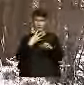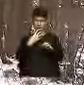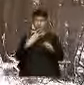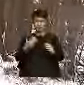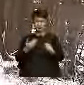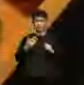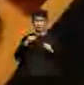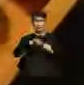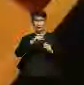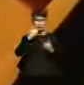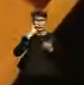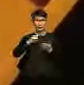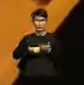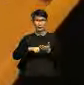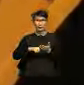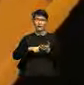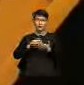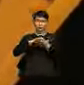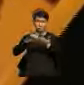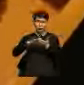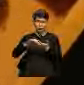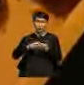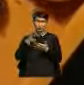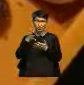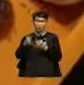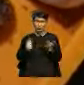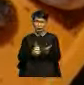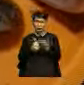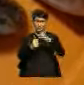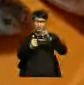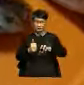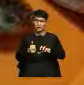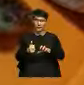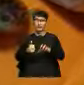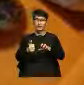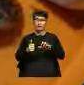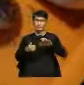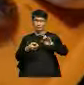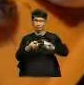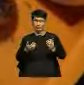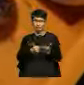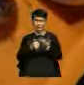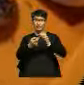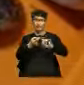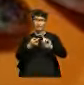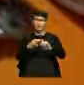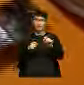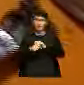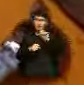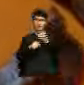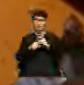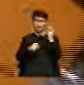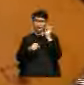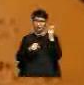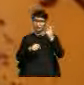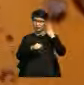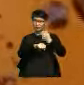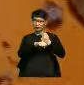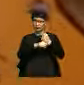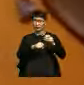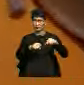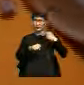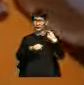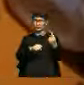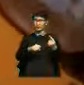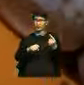관찰되고 있습니다. 확보한 개체들은 전문 사육시설에서 유충 시기에 대한 생물학적 특성을 연구한 후